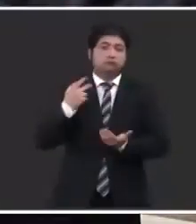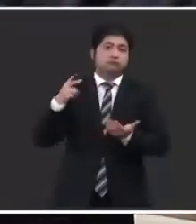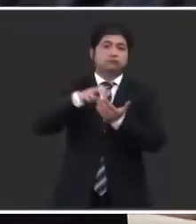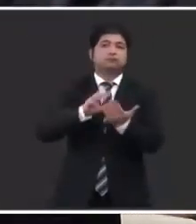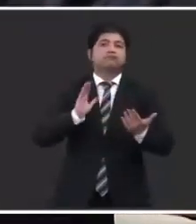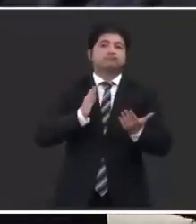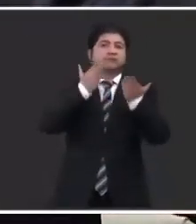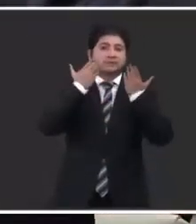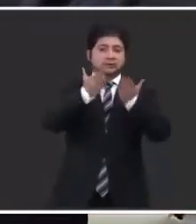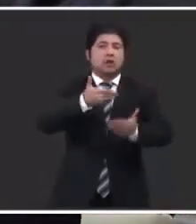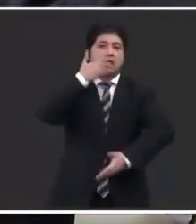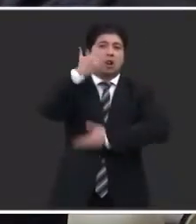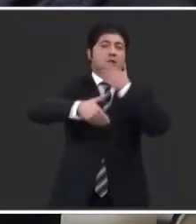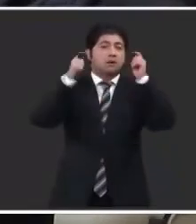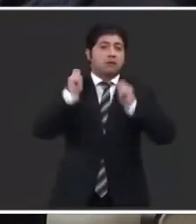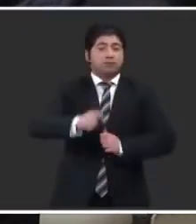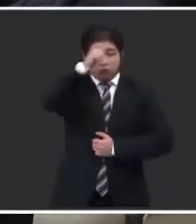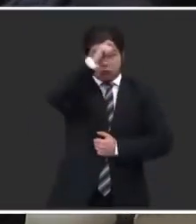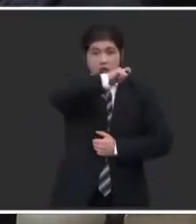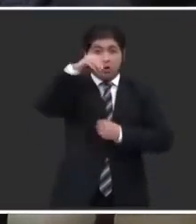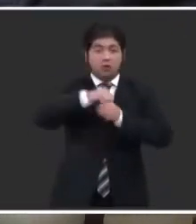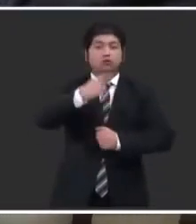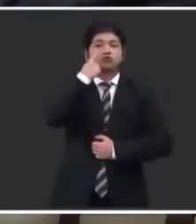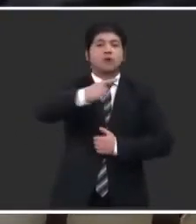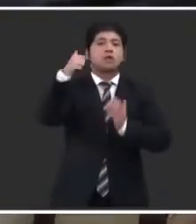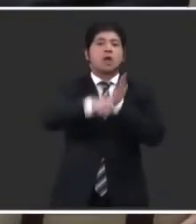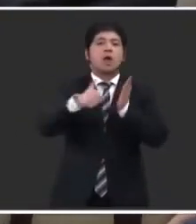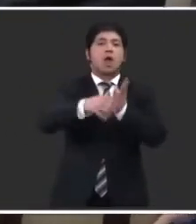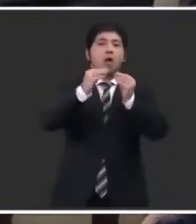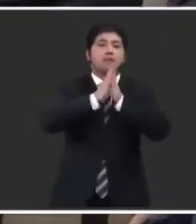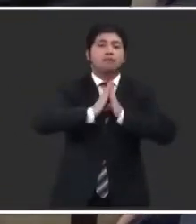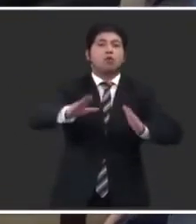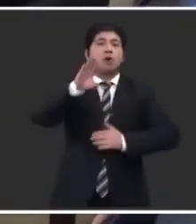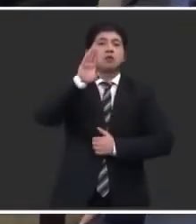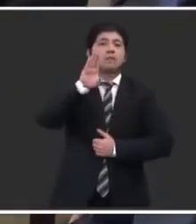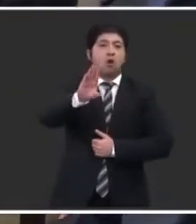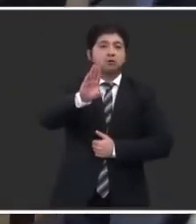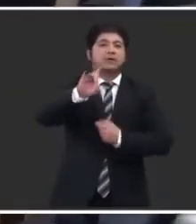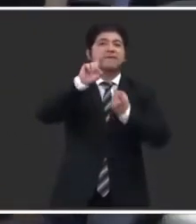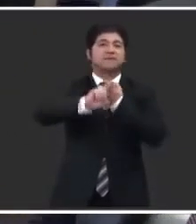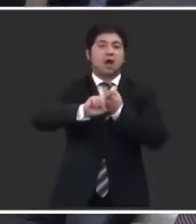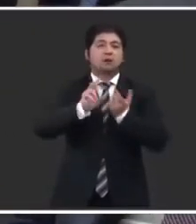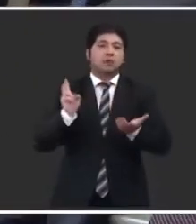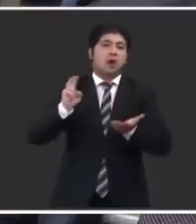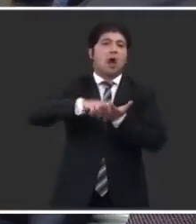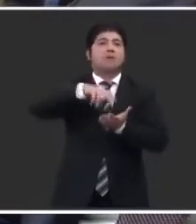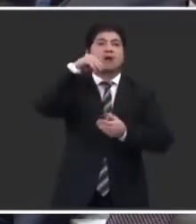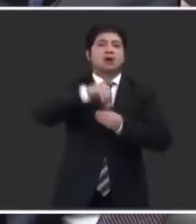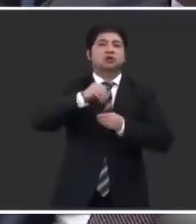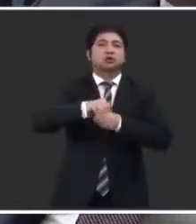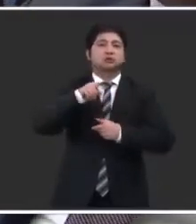planlıyoruz ülkemizi Cumhuriyet tarihinin en büyük demokrasi ve Kalkınma